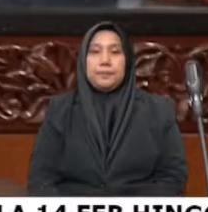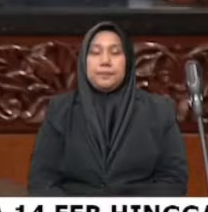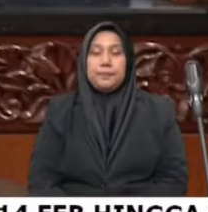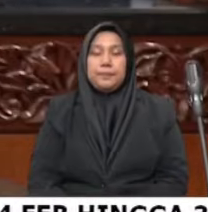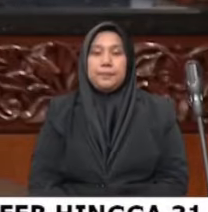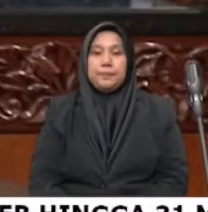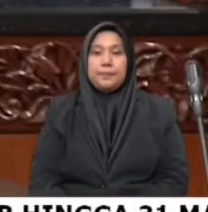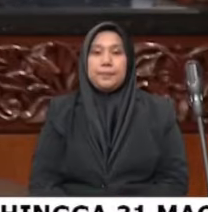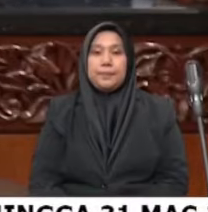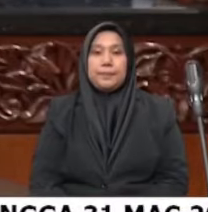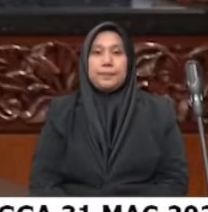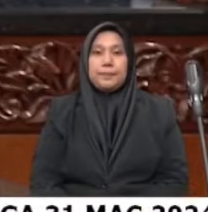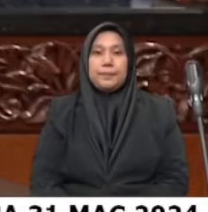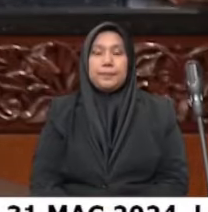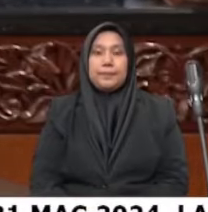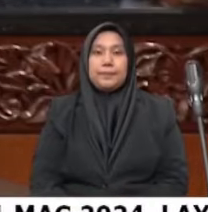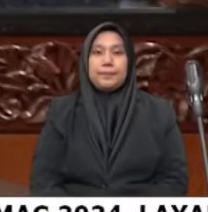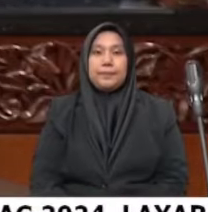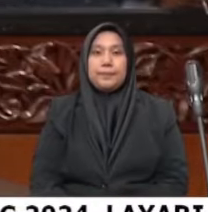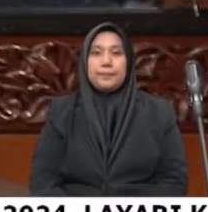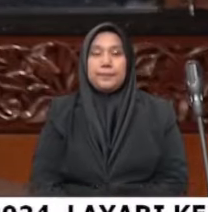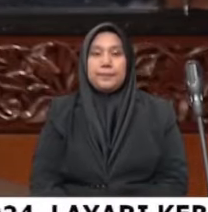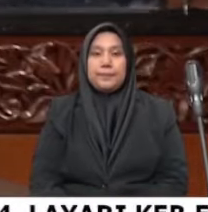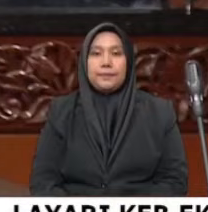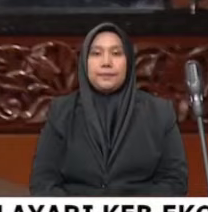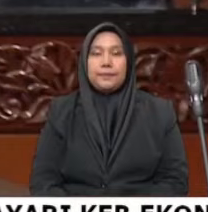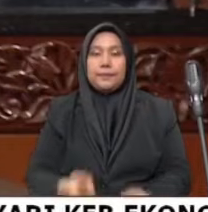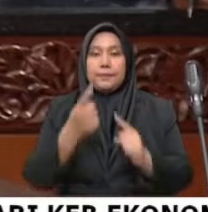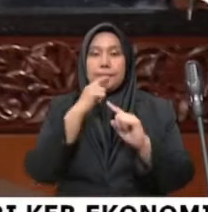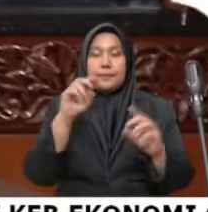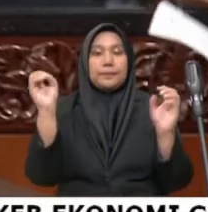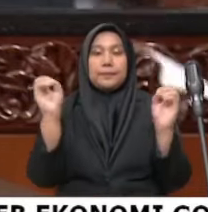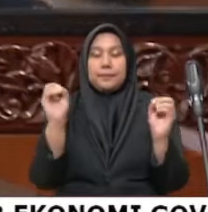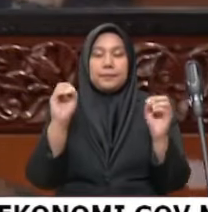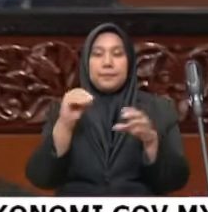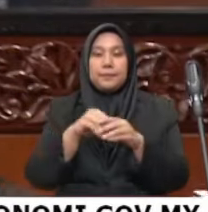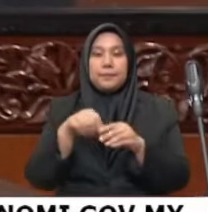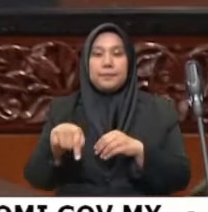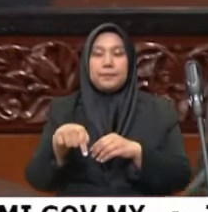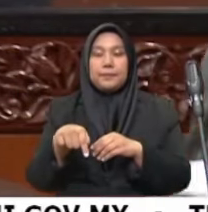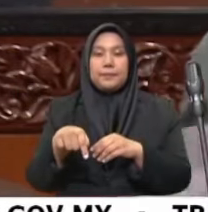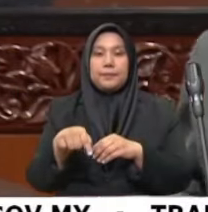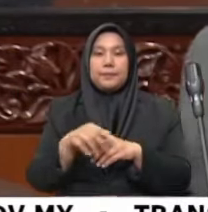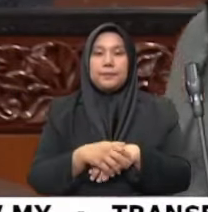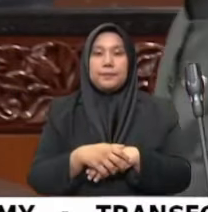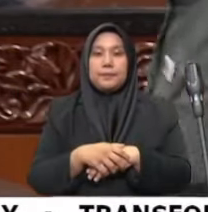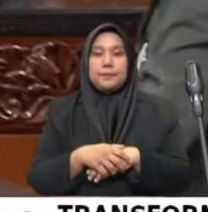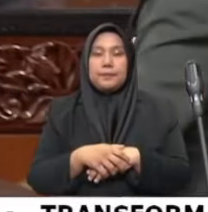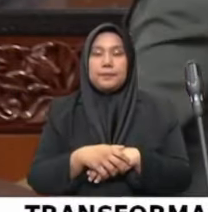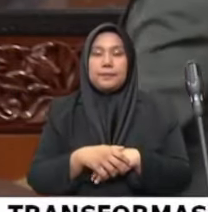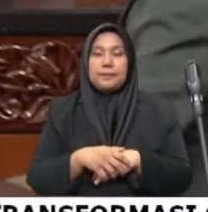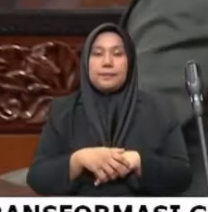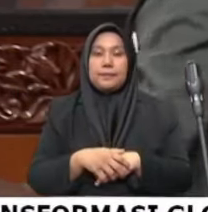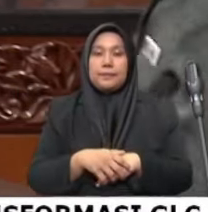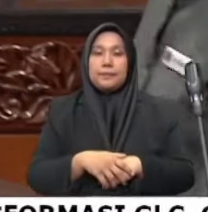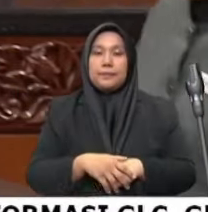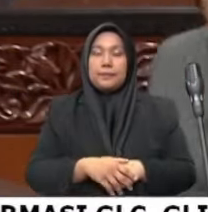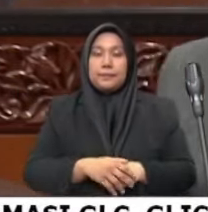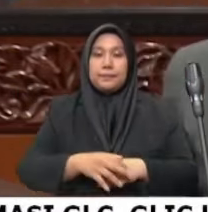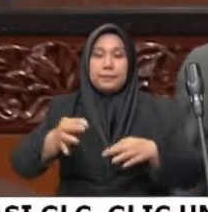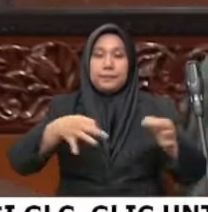Senator, jawapan tidak di dalam ini. Walaupun saya akan menyerang sedikit dengan hala